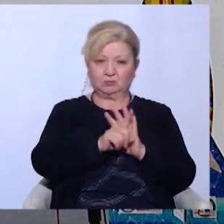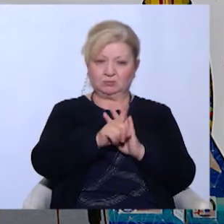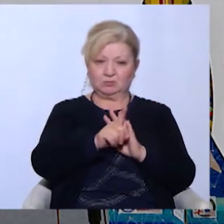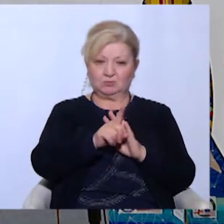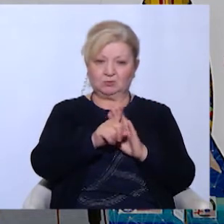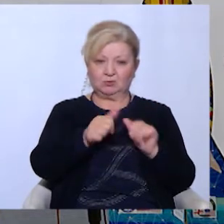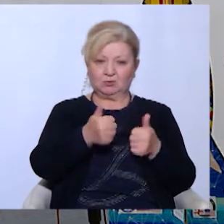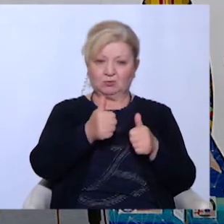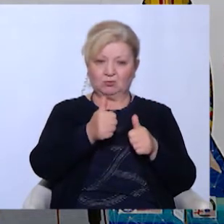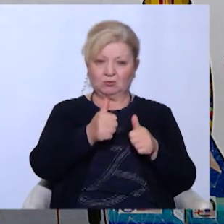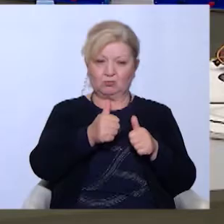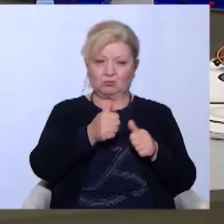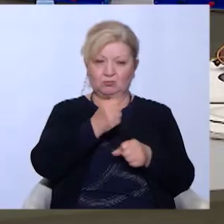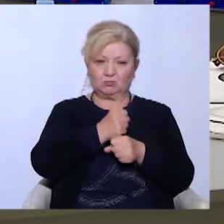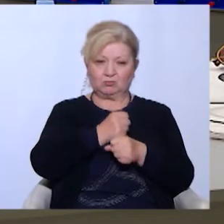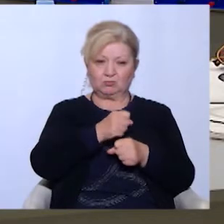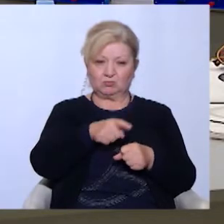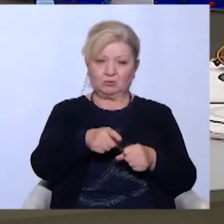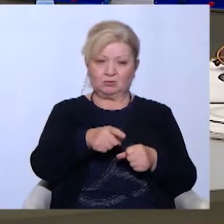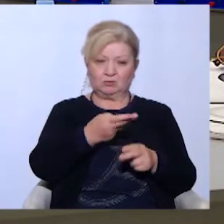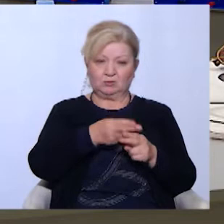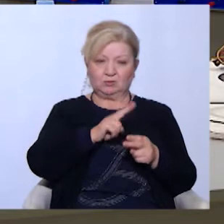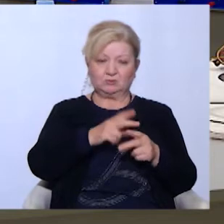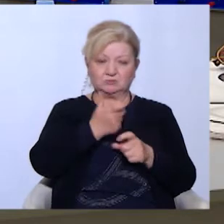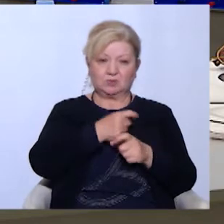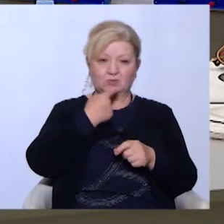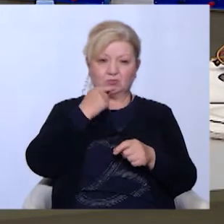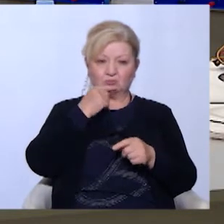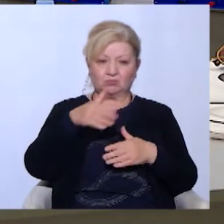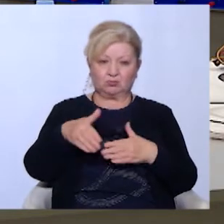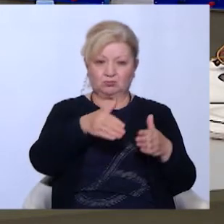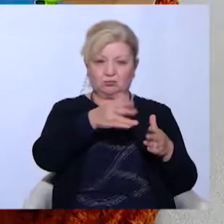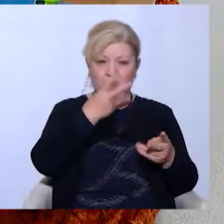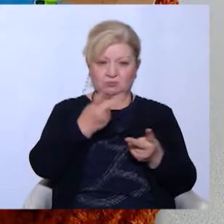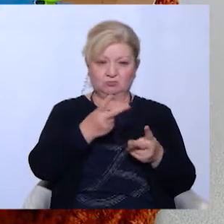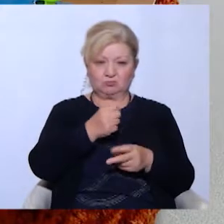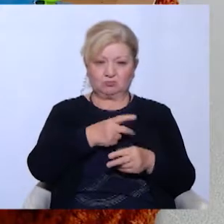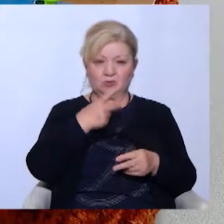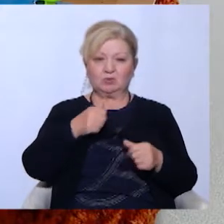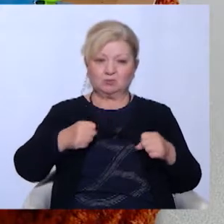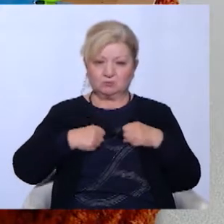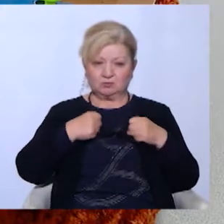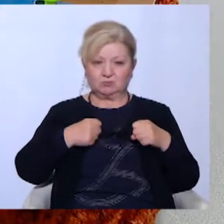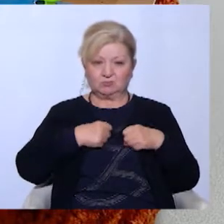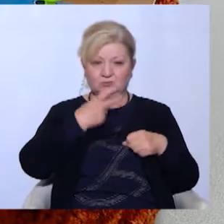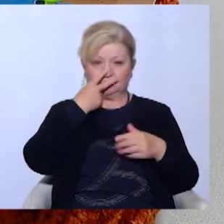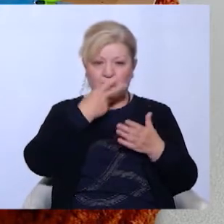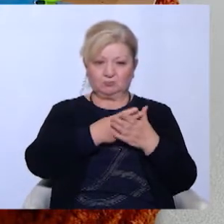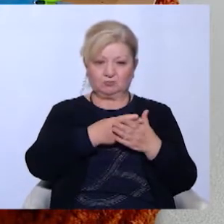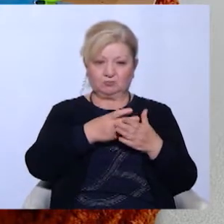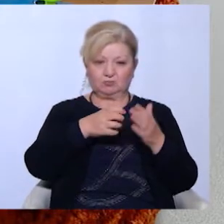დაიწყოს ფუნქციონირება ამ შენმა იდეამ. ძალიან რთულია ამის განხორციელება, ძალიან რთული გზაა გასავლელი. ჩვენ